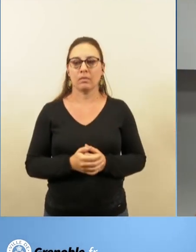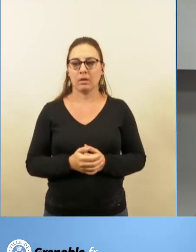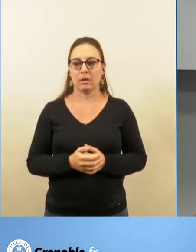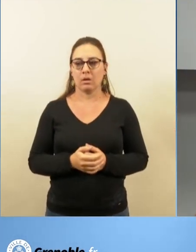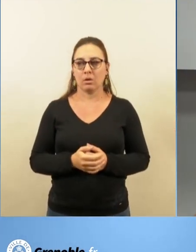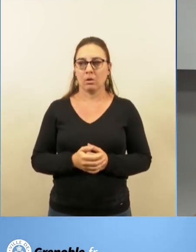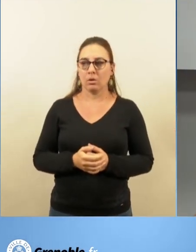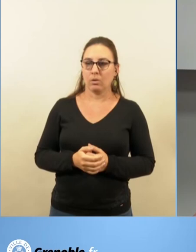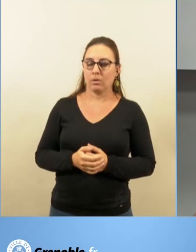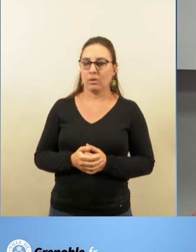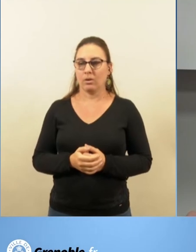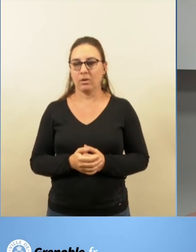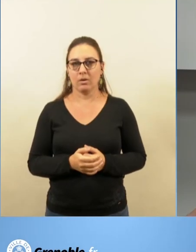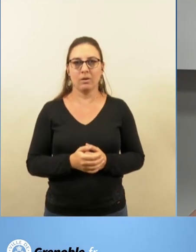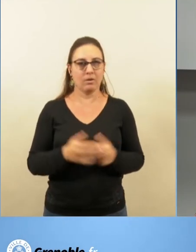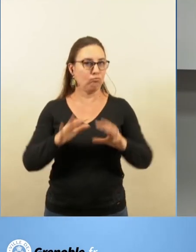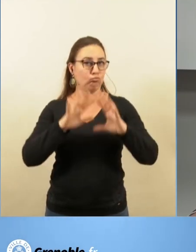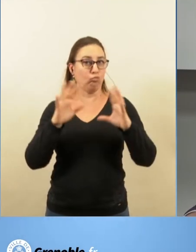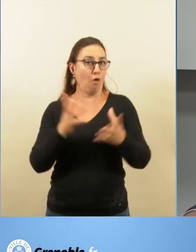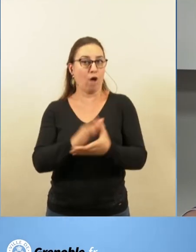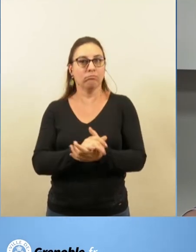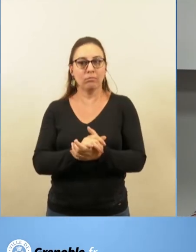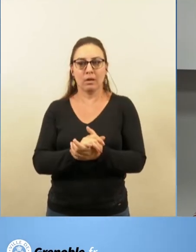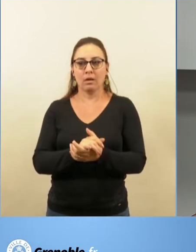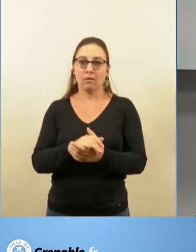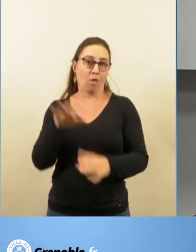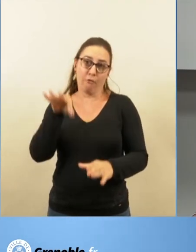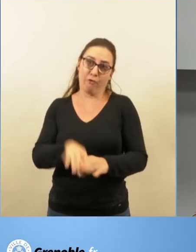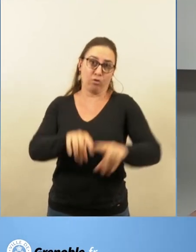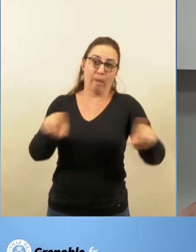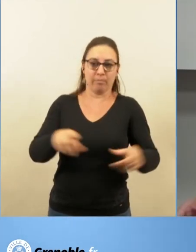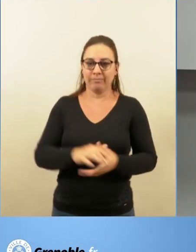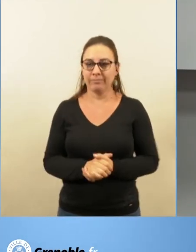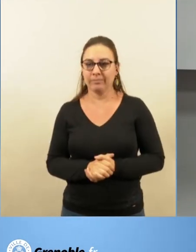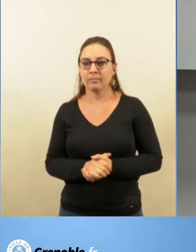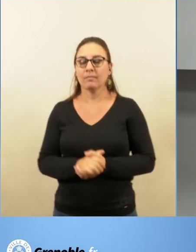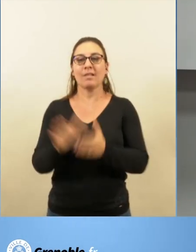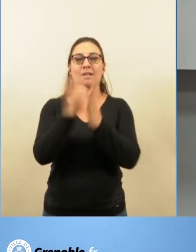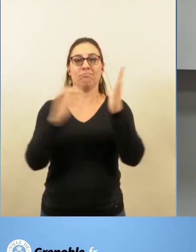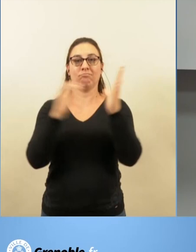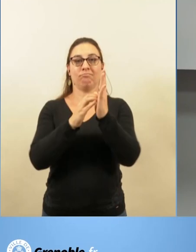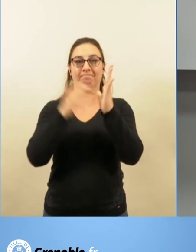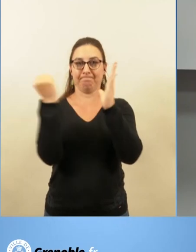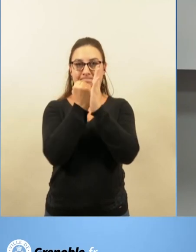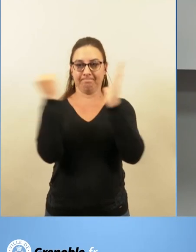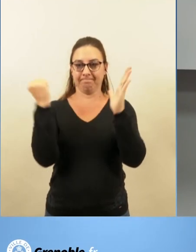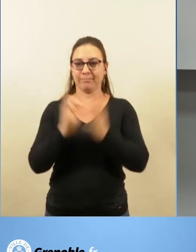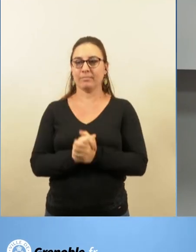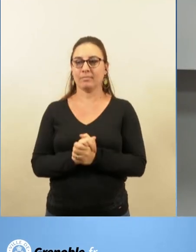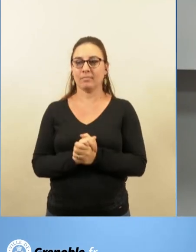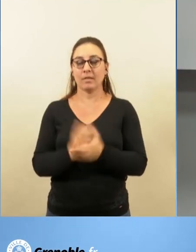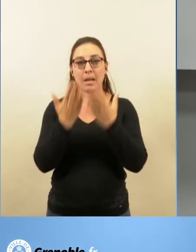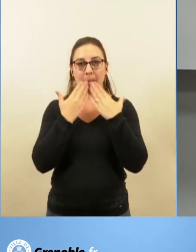donc voilà ne vote pas la délibération est adoptée je vous